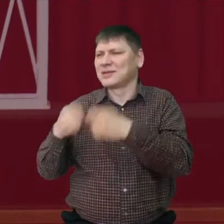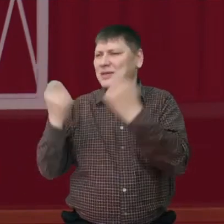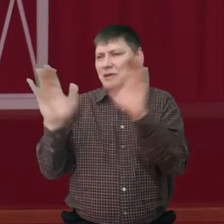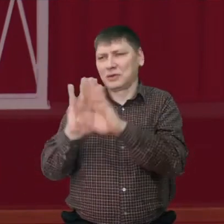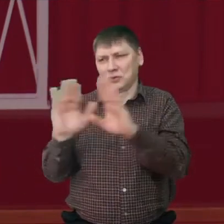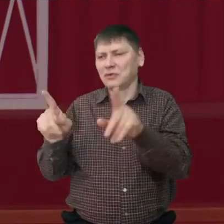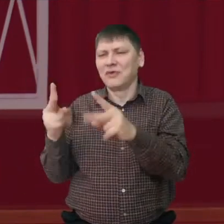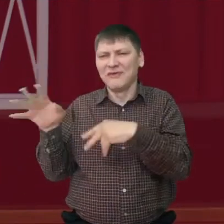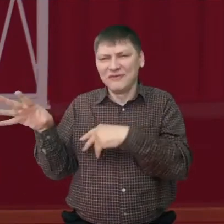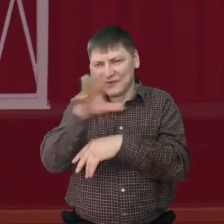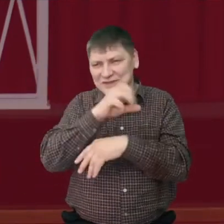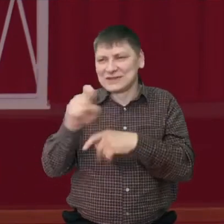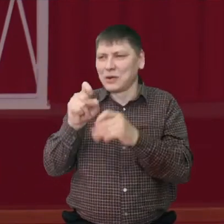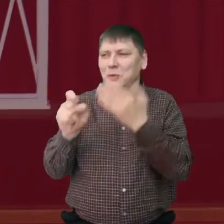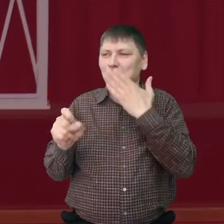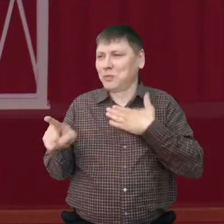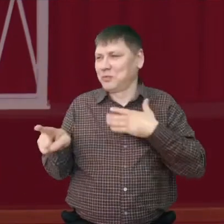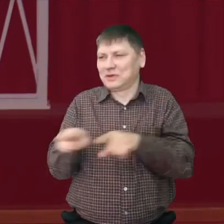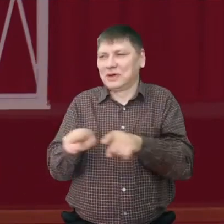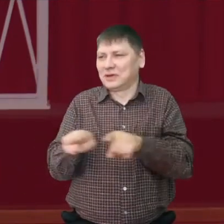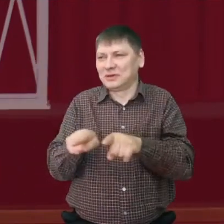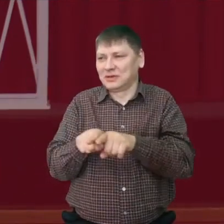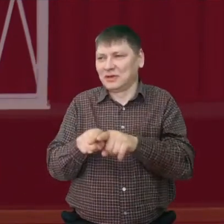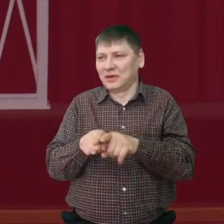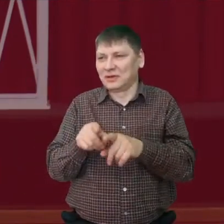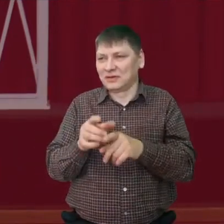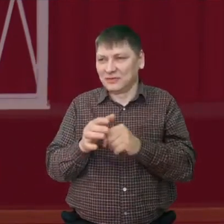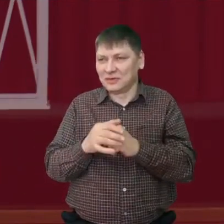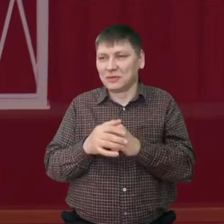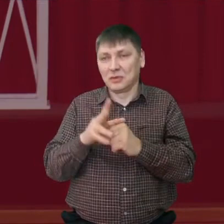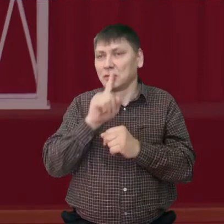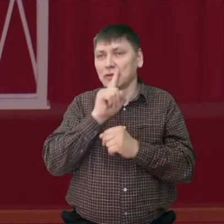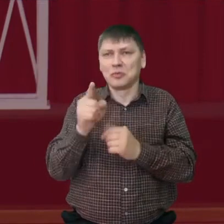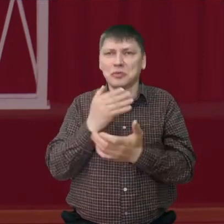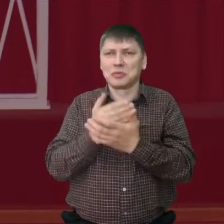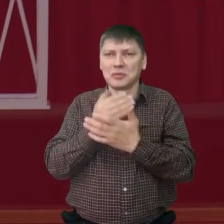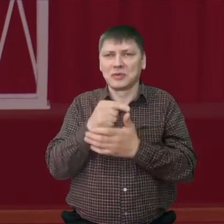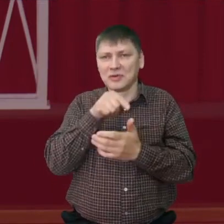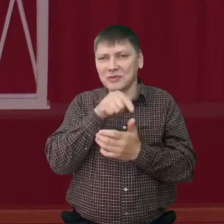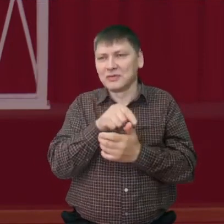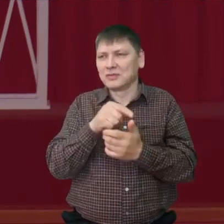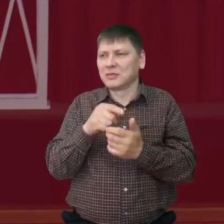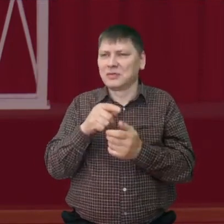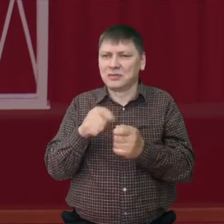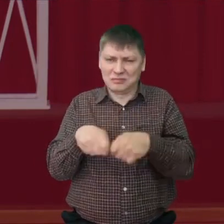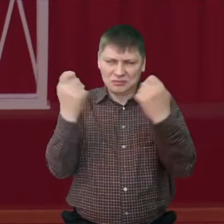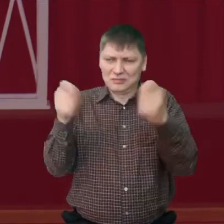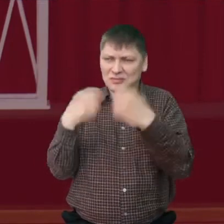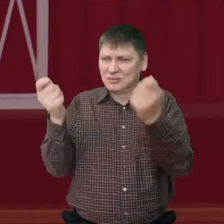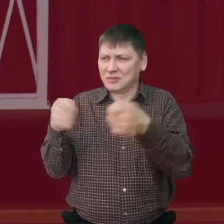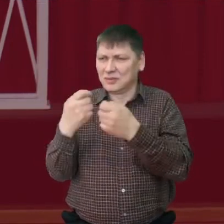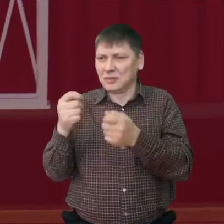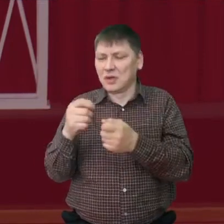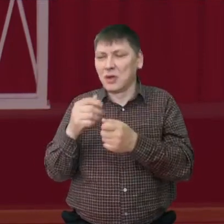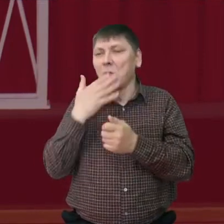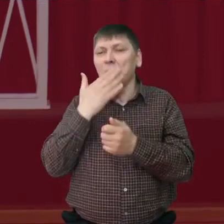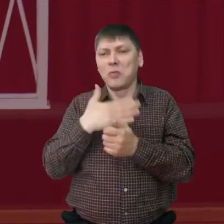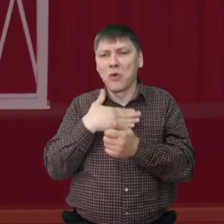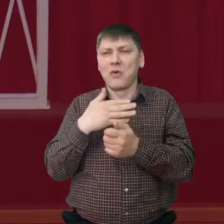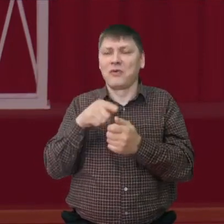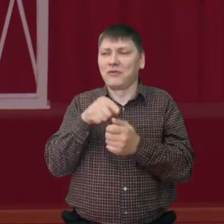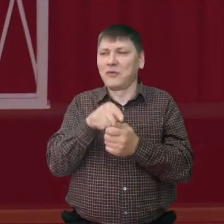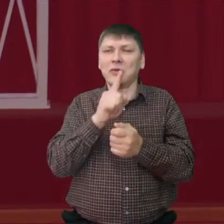который есть, никогда не будет являться источником каких-то разногласий. Любовь, которая не бесчинствует, не будет